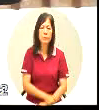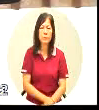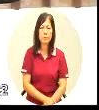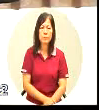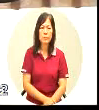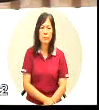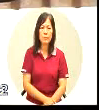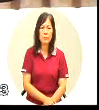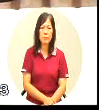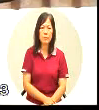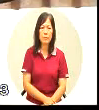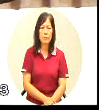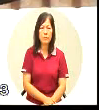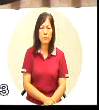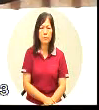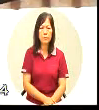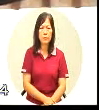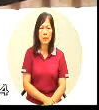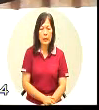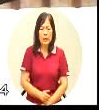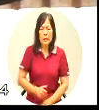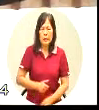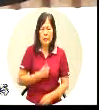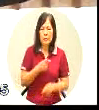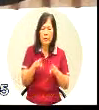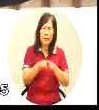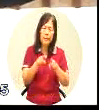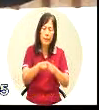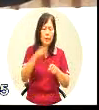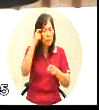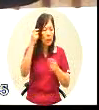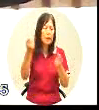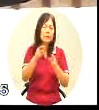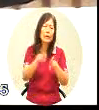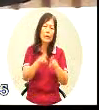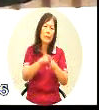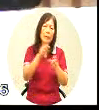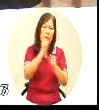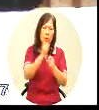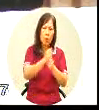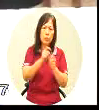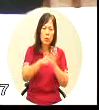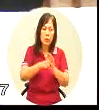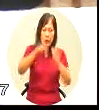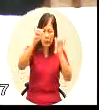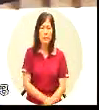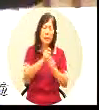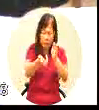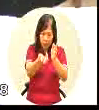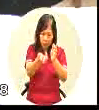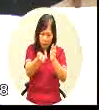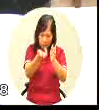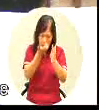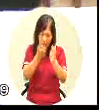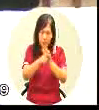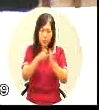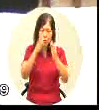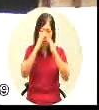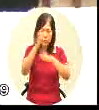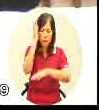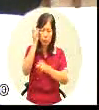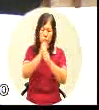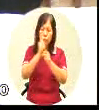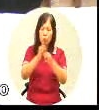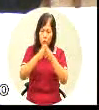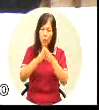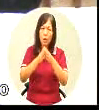是一个很平常稀松的工作，汛期来之前都是我们政府该做的事情，不应